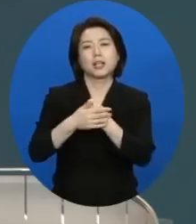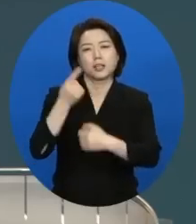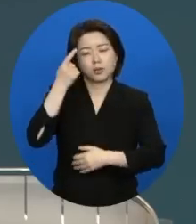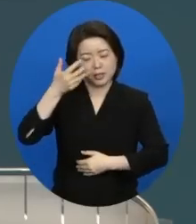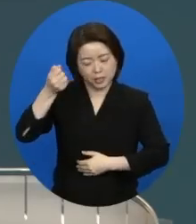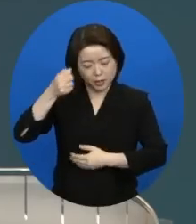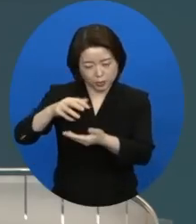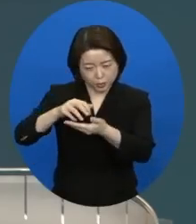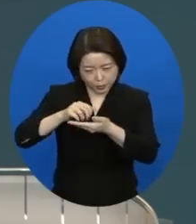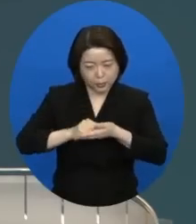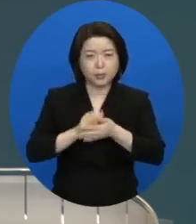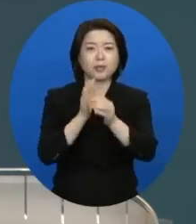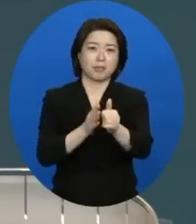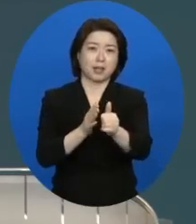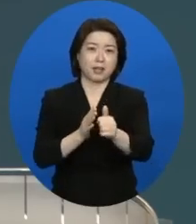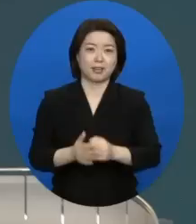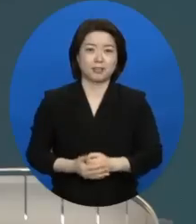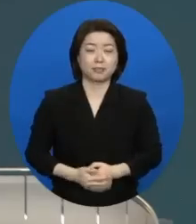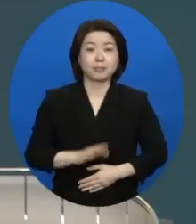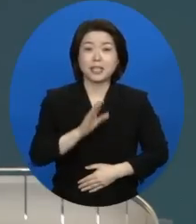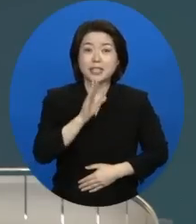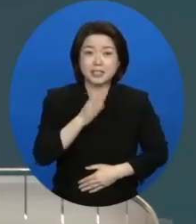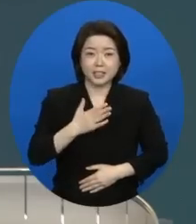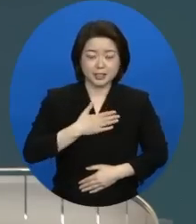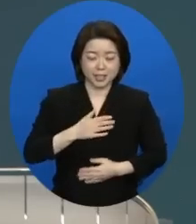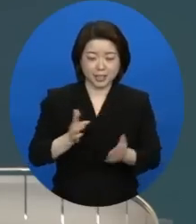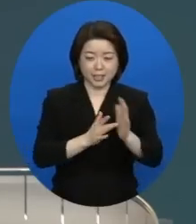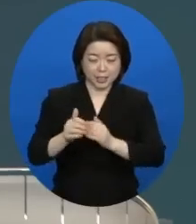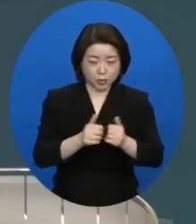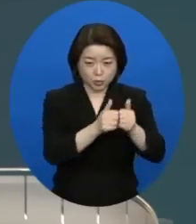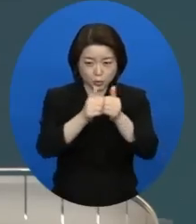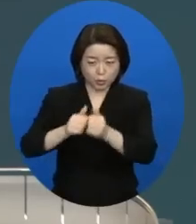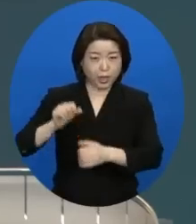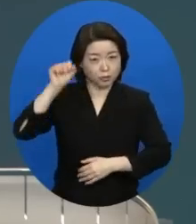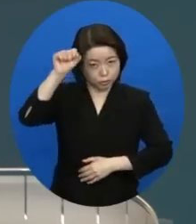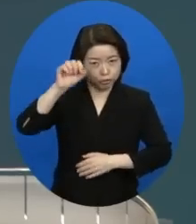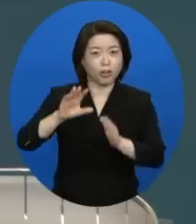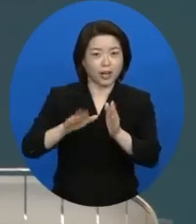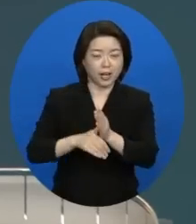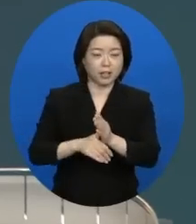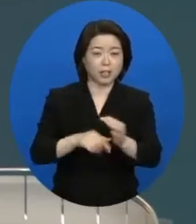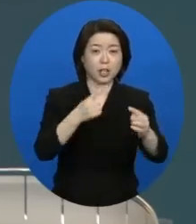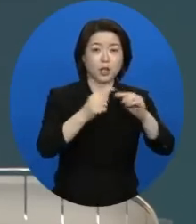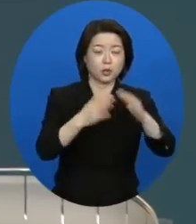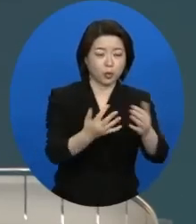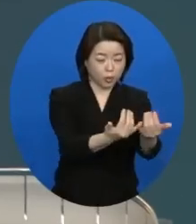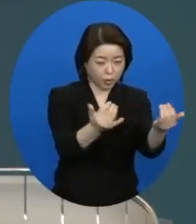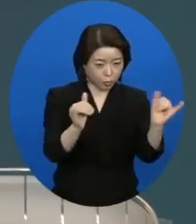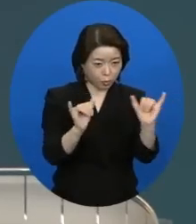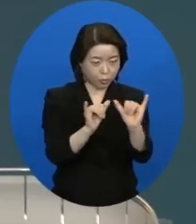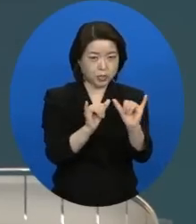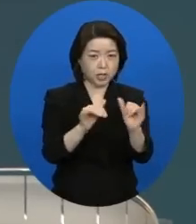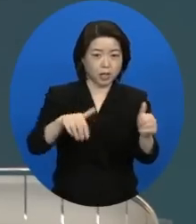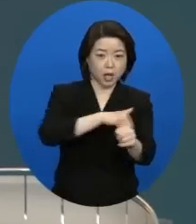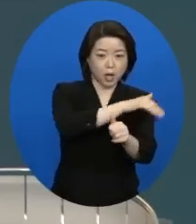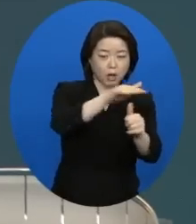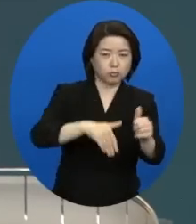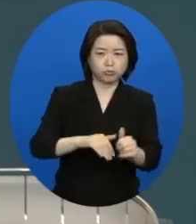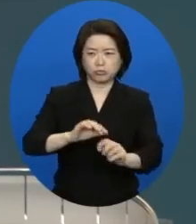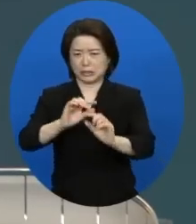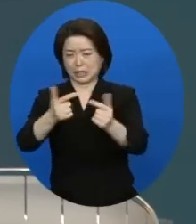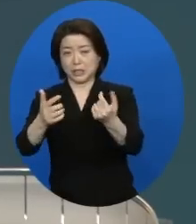받으시면 좋겠어요. 실제로 제가 예수 동행 운동을 하면서 교회 공동체가 그런 분위기가 아니기